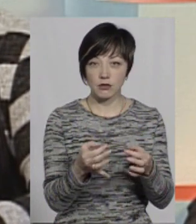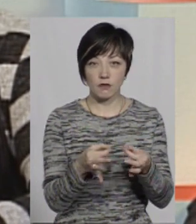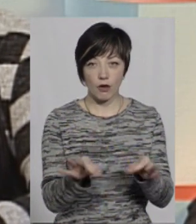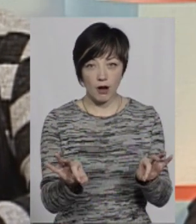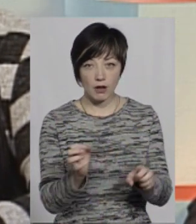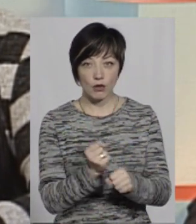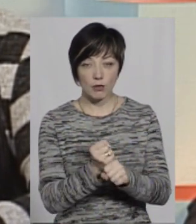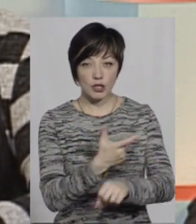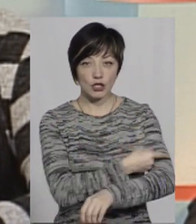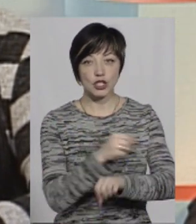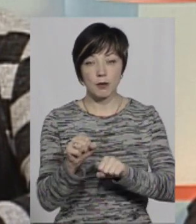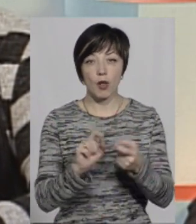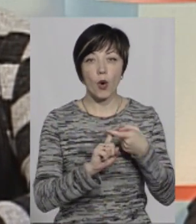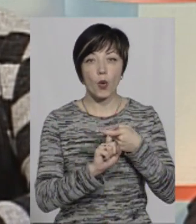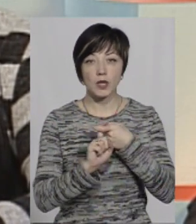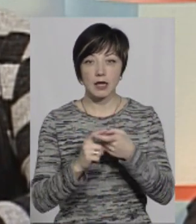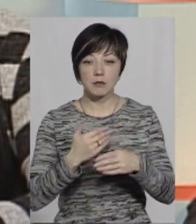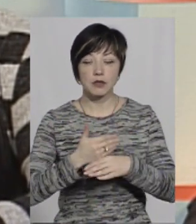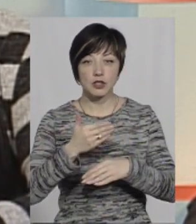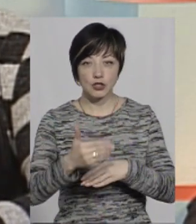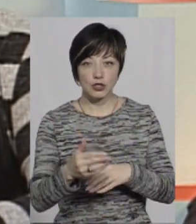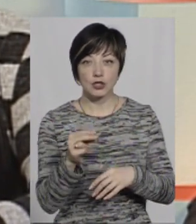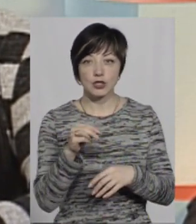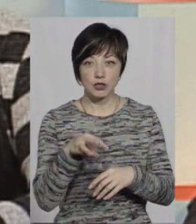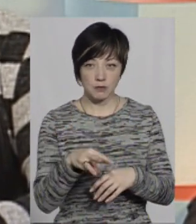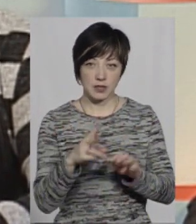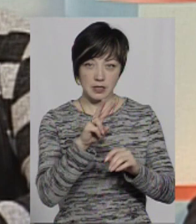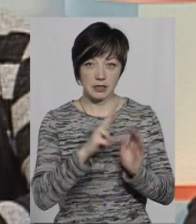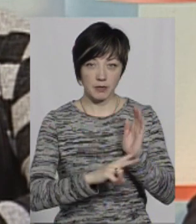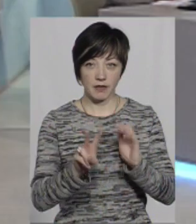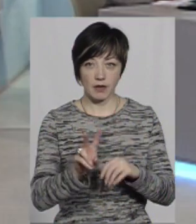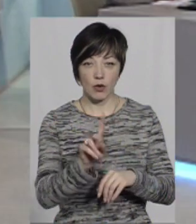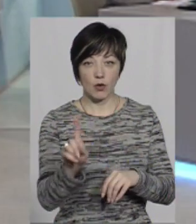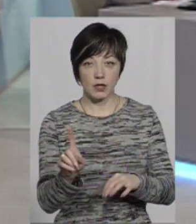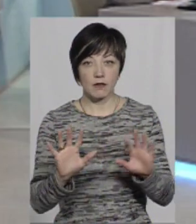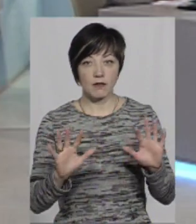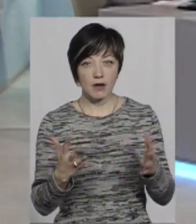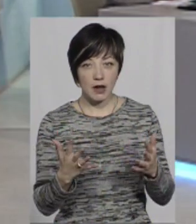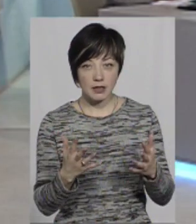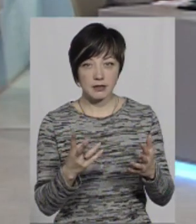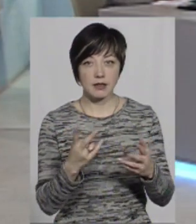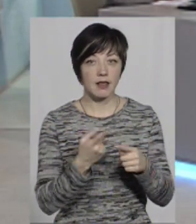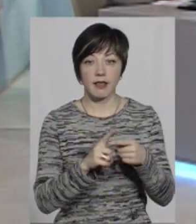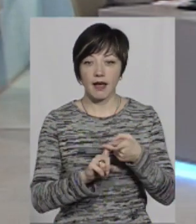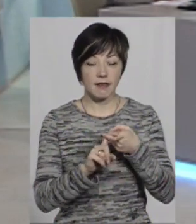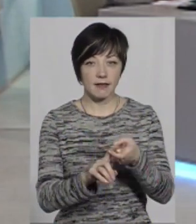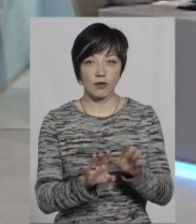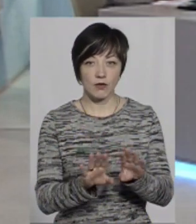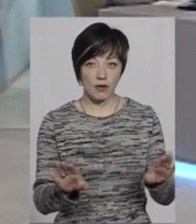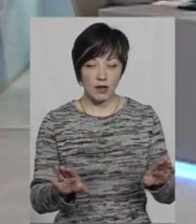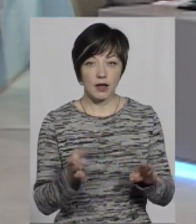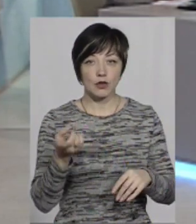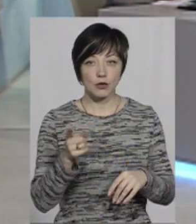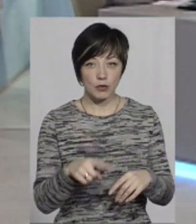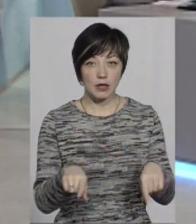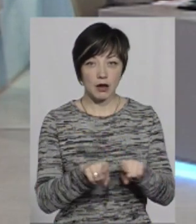дозволяється навіть робити щеплення контактним і пізніше, ніж через 72 години в разі їх неінфікування. І